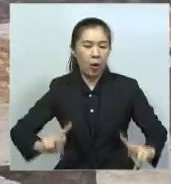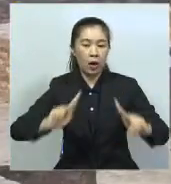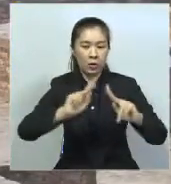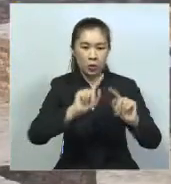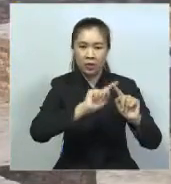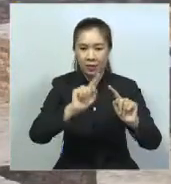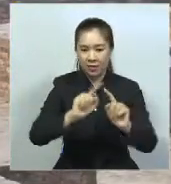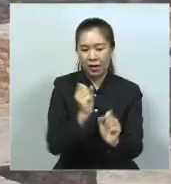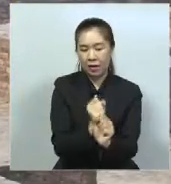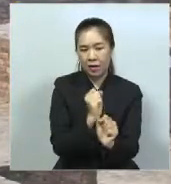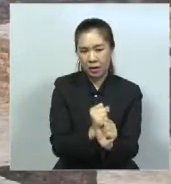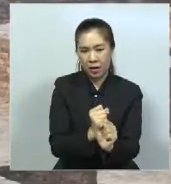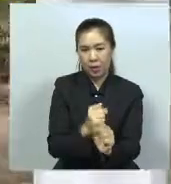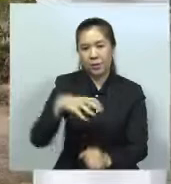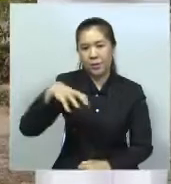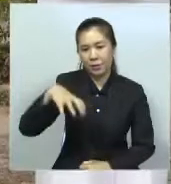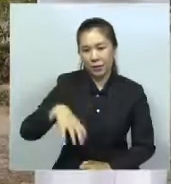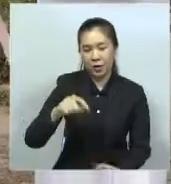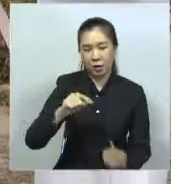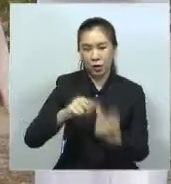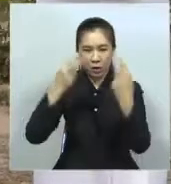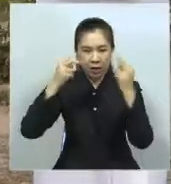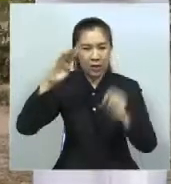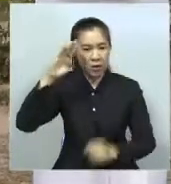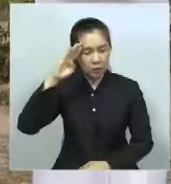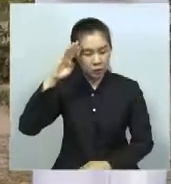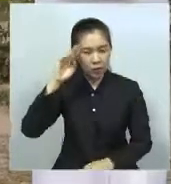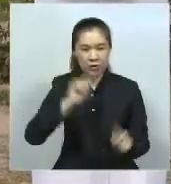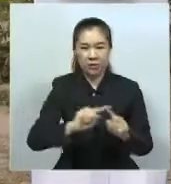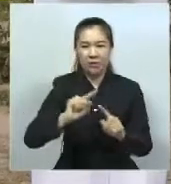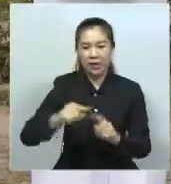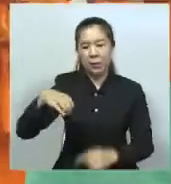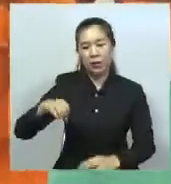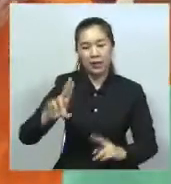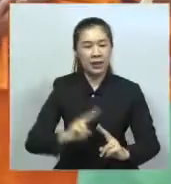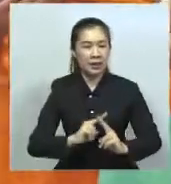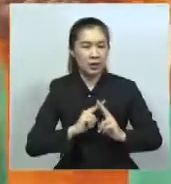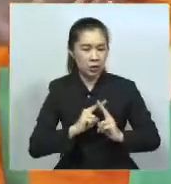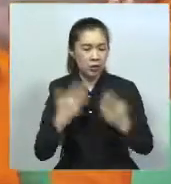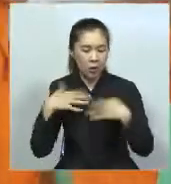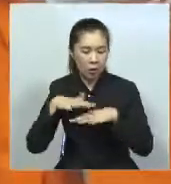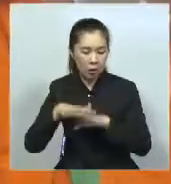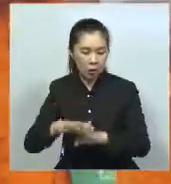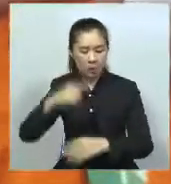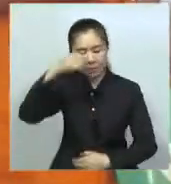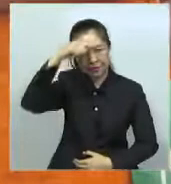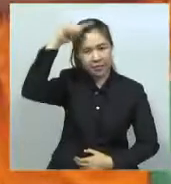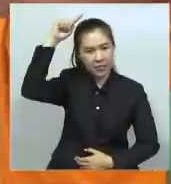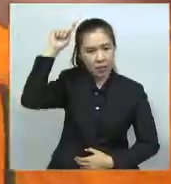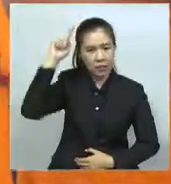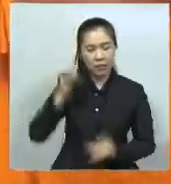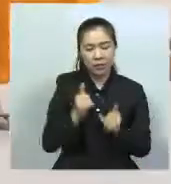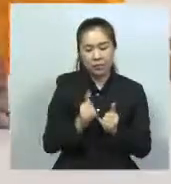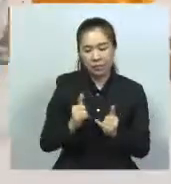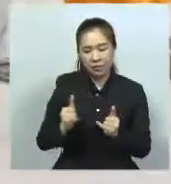หน่วยงานที่เกี่ยวข้องสำนักงานปลัดสำนักนายกรัฐมนตรีและภาคีเครือข่ายภาคเอกชนที่เข้าร่วมอุปสมบทได้เดินท